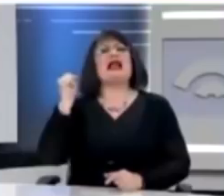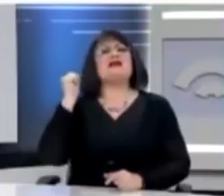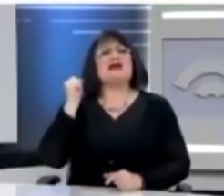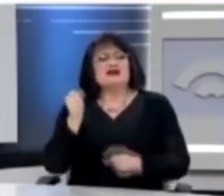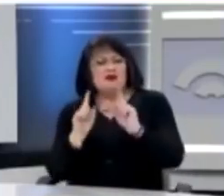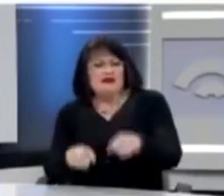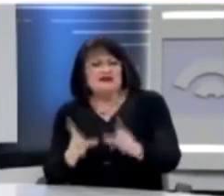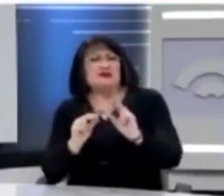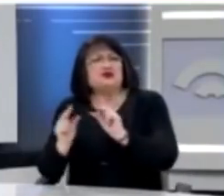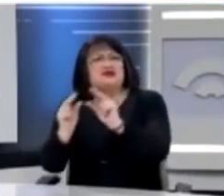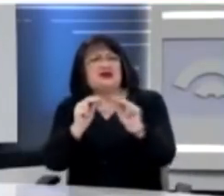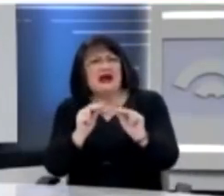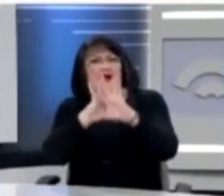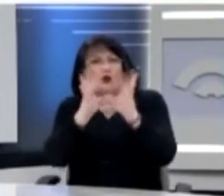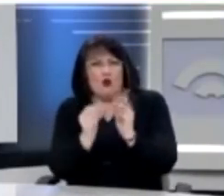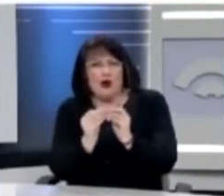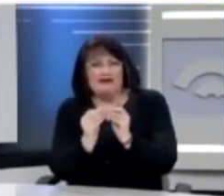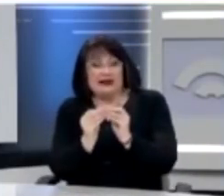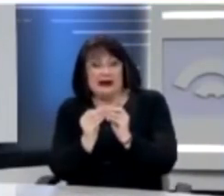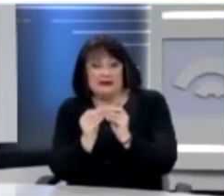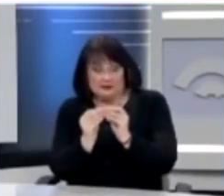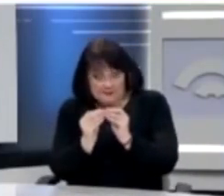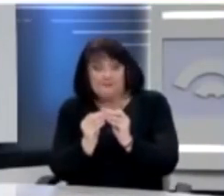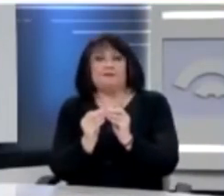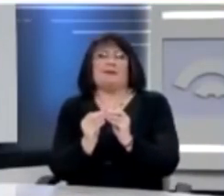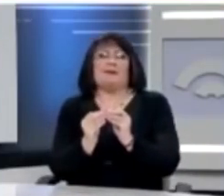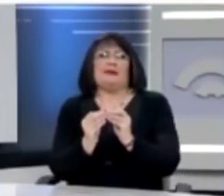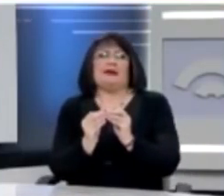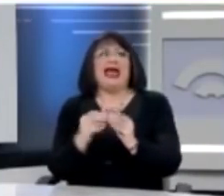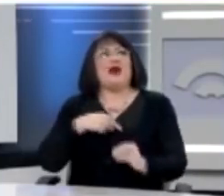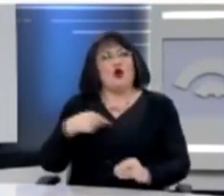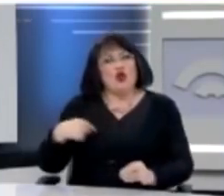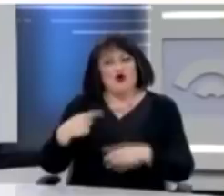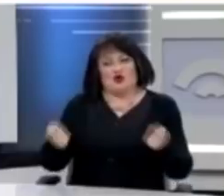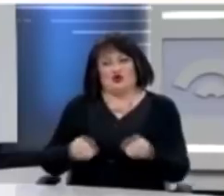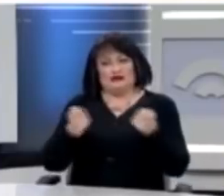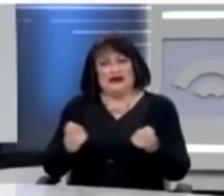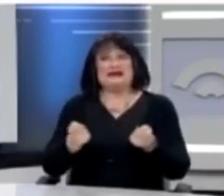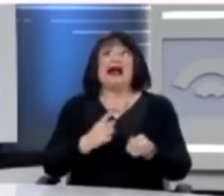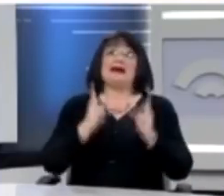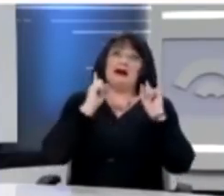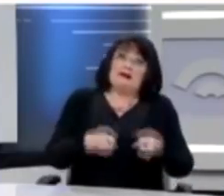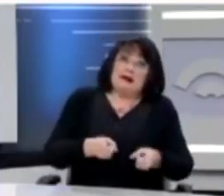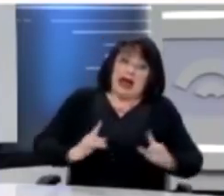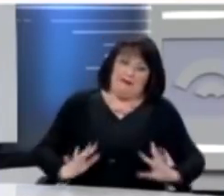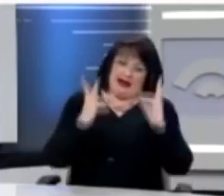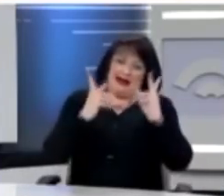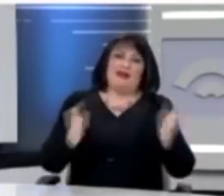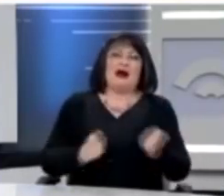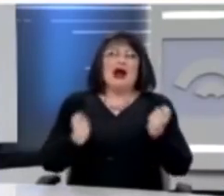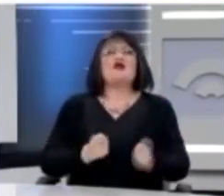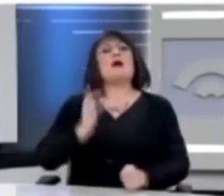οργανώσεων εργαζομένων και οργανώσεων εργοδοτών, συμπεριλαμβανομένων των αποφάσεων κήρυξης απεργίας, να μπορούν